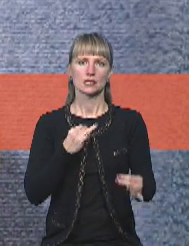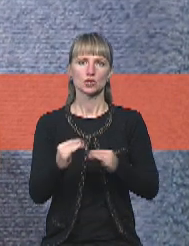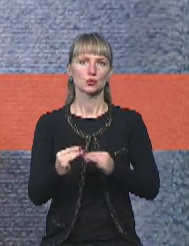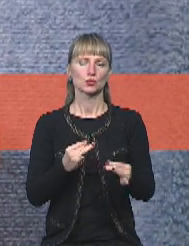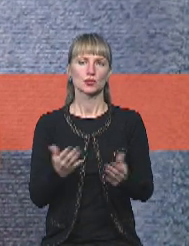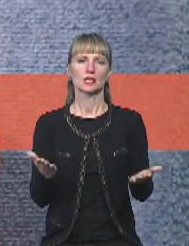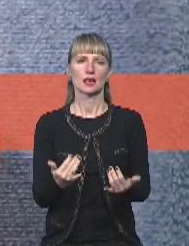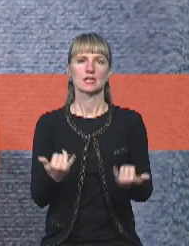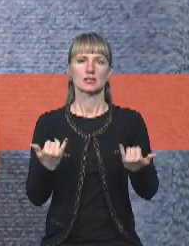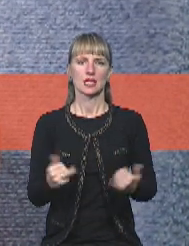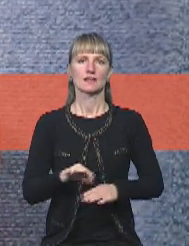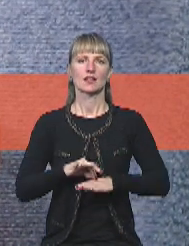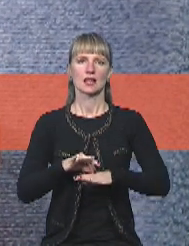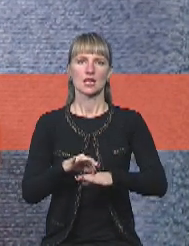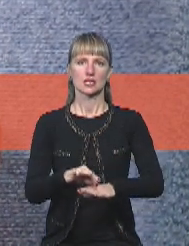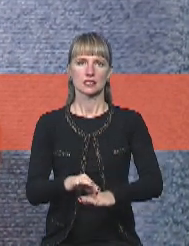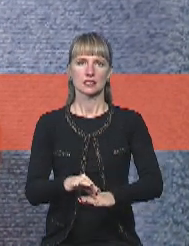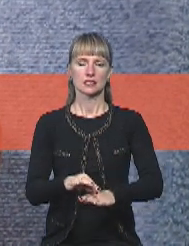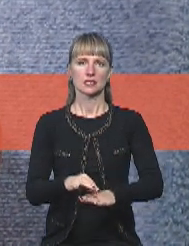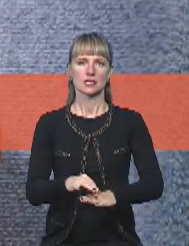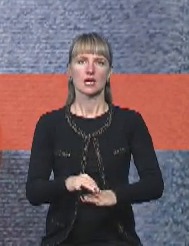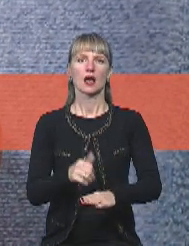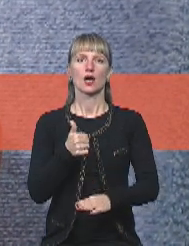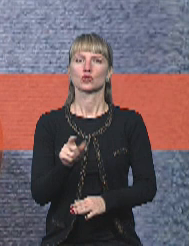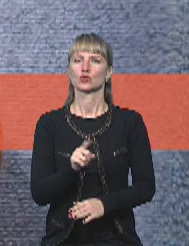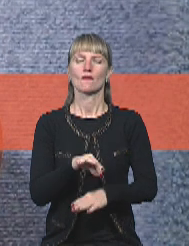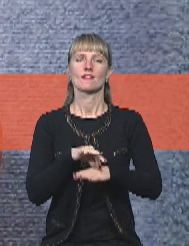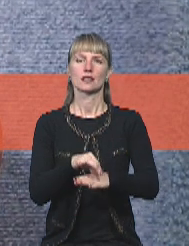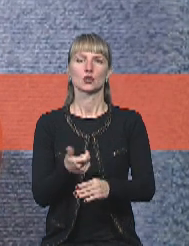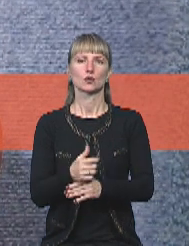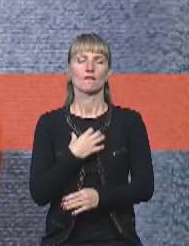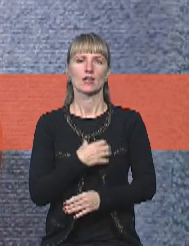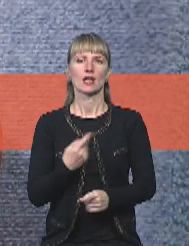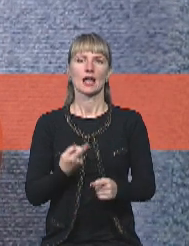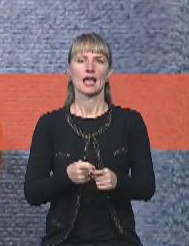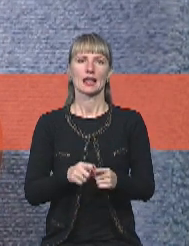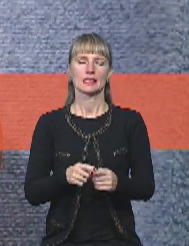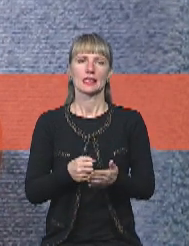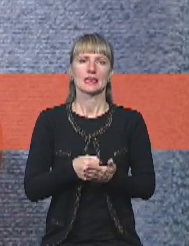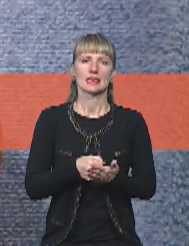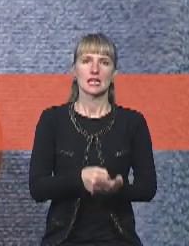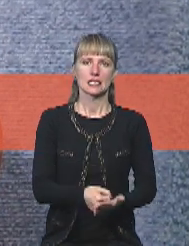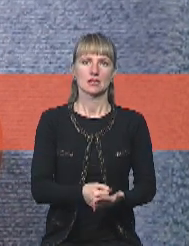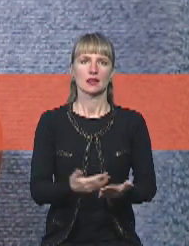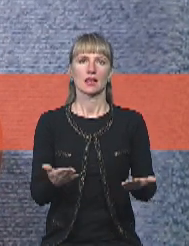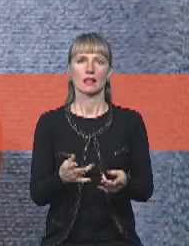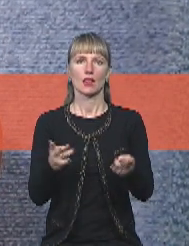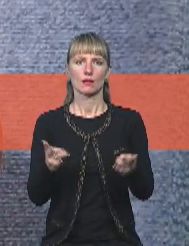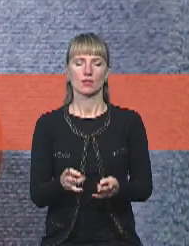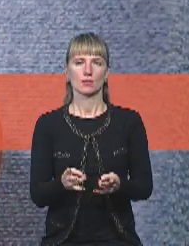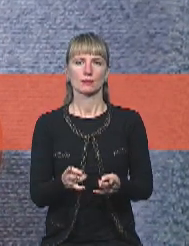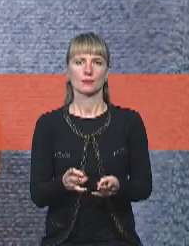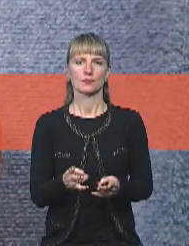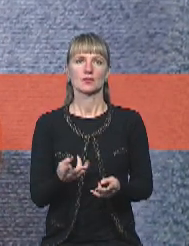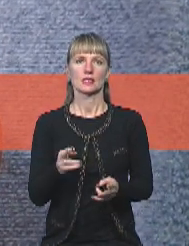дискусії, яка зараз ведеться. Добре, що ведеться, дуже важливо, бо це той тиск, який неодмінно потрібний